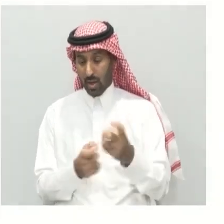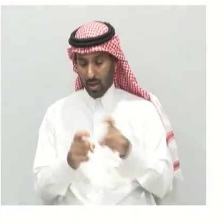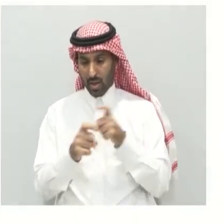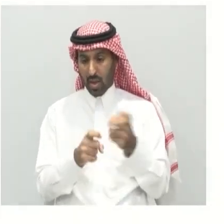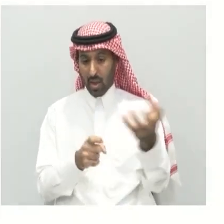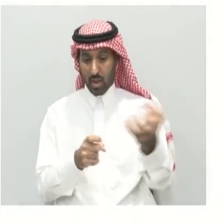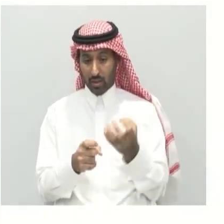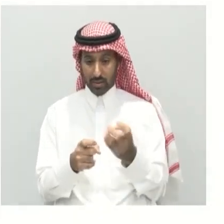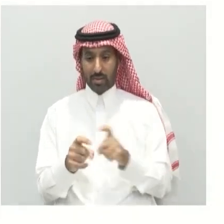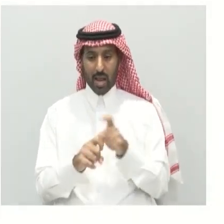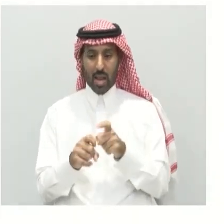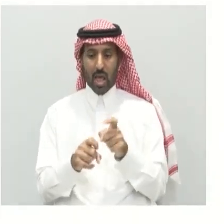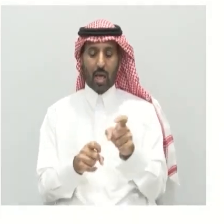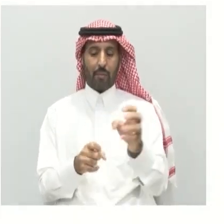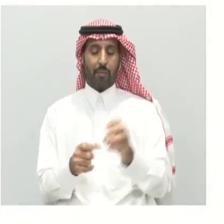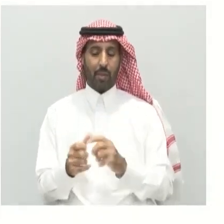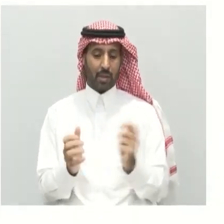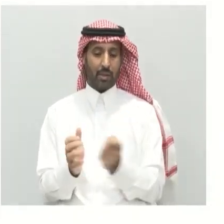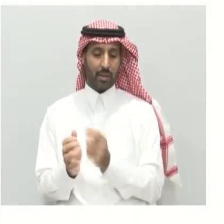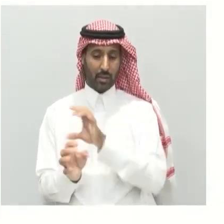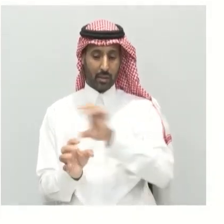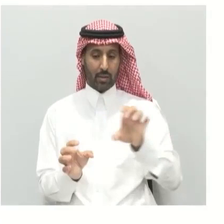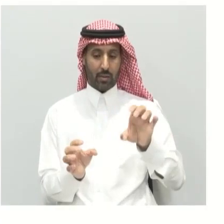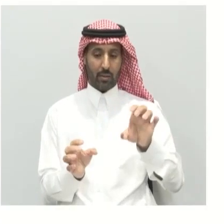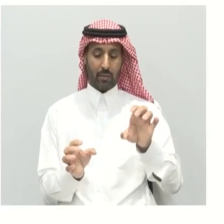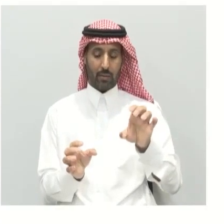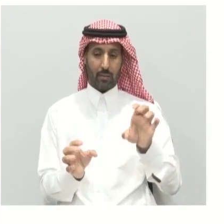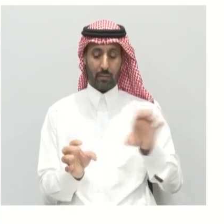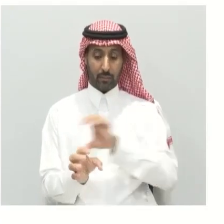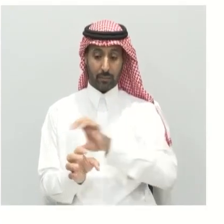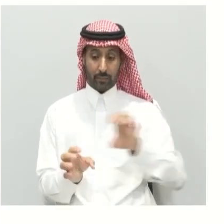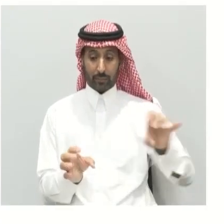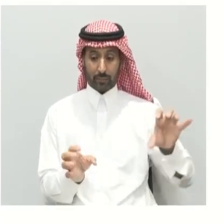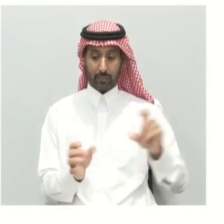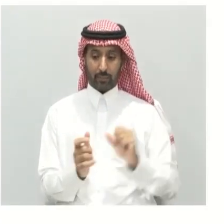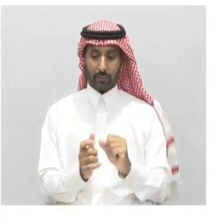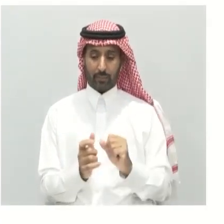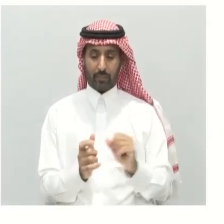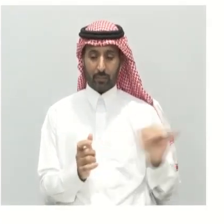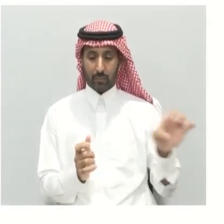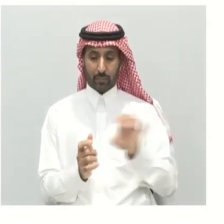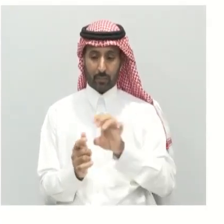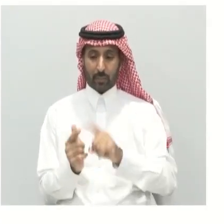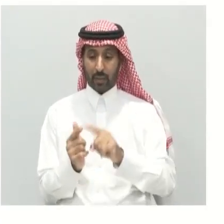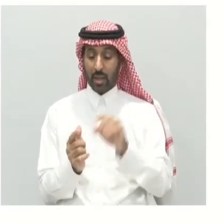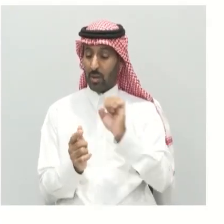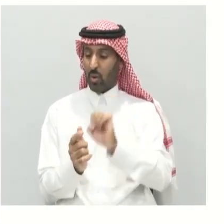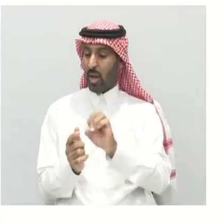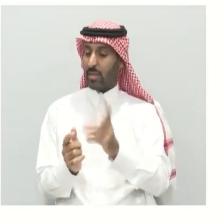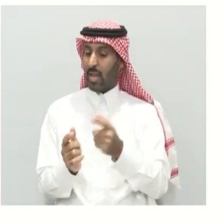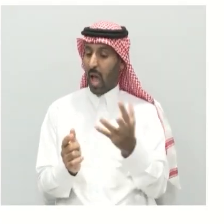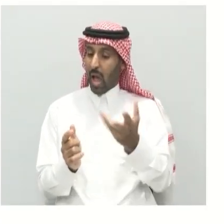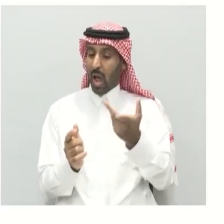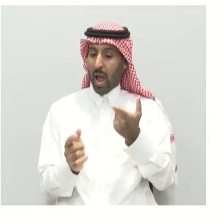ويحتاج الاختزال اولا نكتب المعادله بهذا الشكل كما هي ثم بعد ذلك نحدد